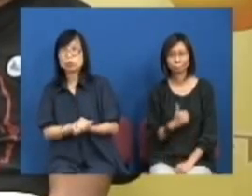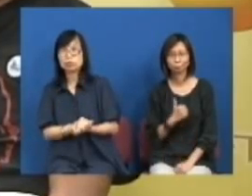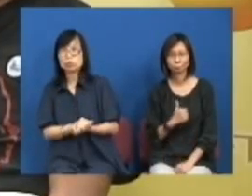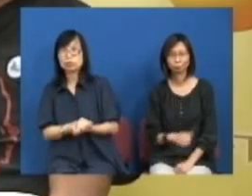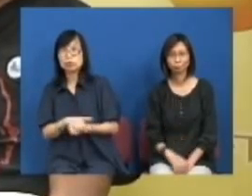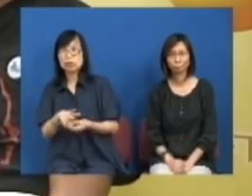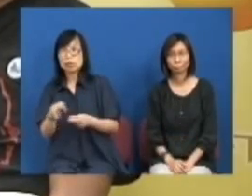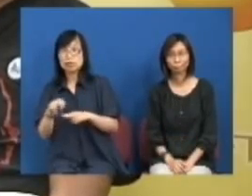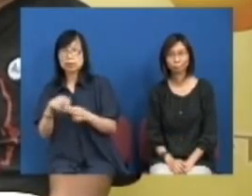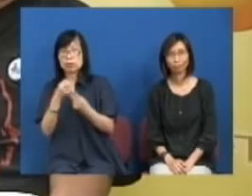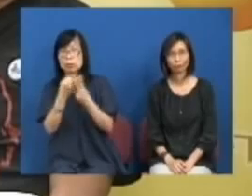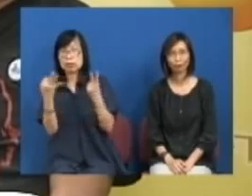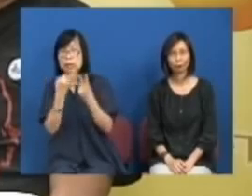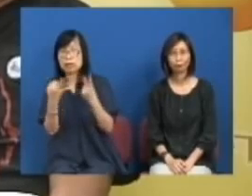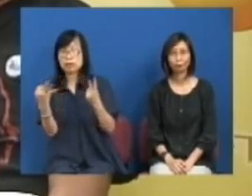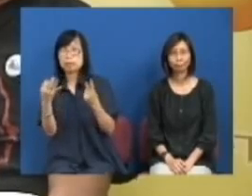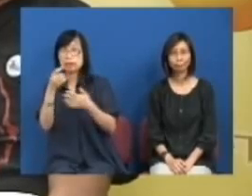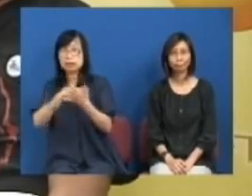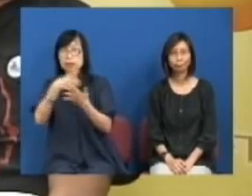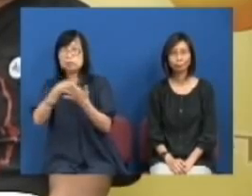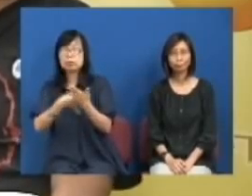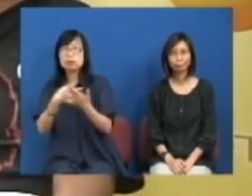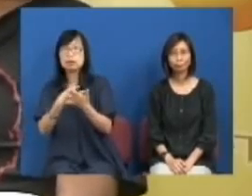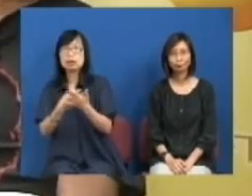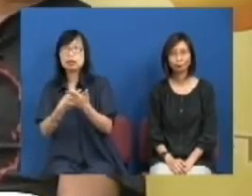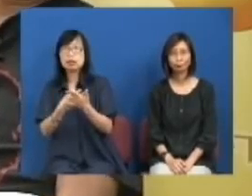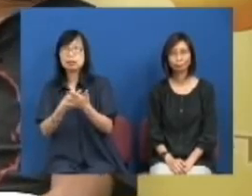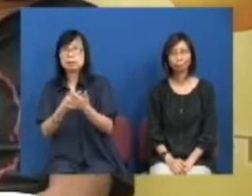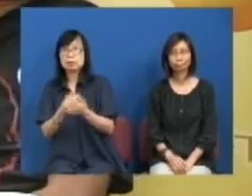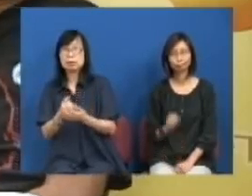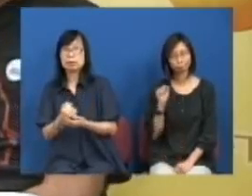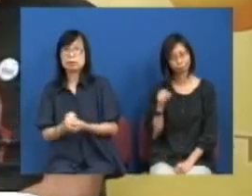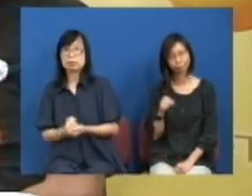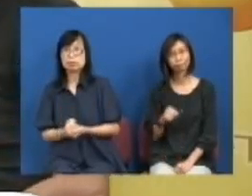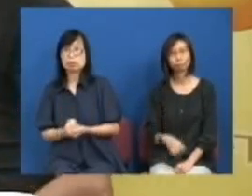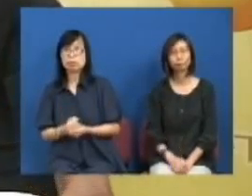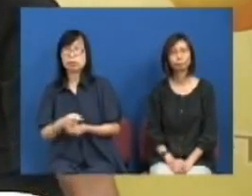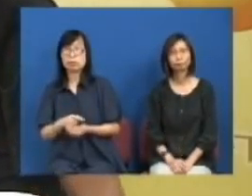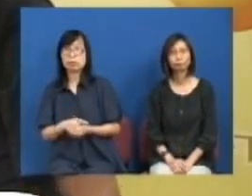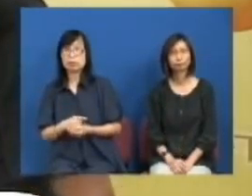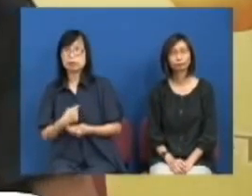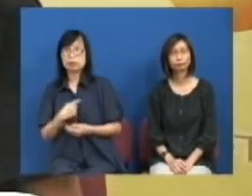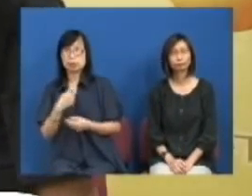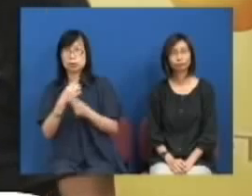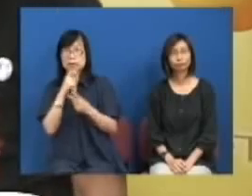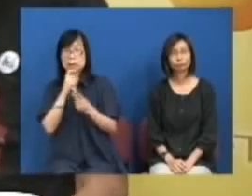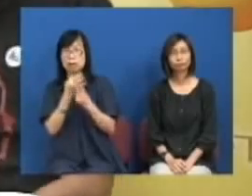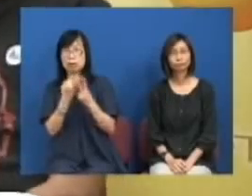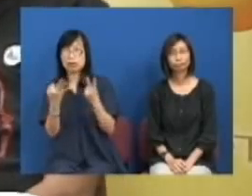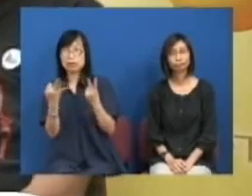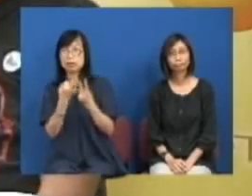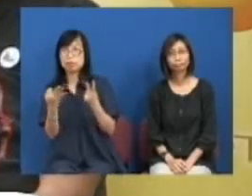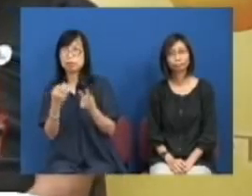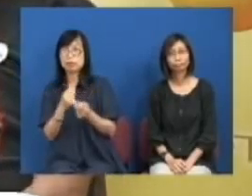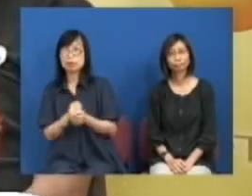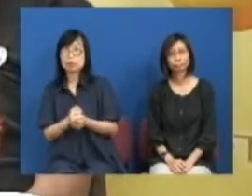通過咗23條嘅話，其實我哋係自掘墳墓咯。我覺得即係當然佢未有23條都鎮壓你咁樣，警察